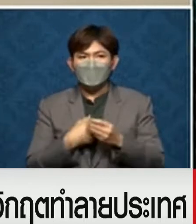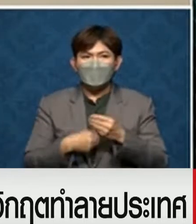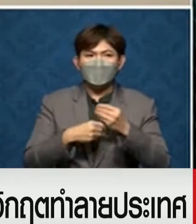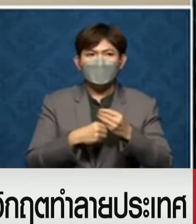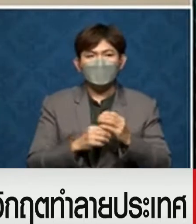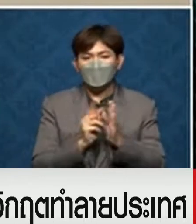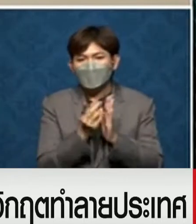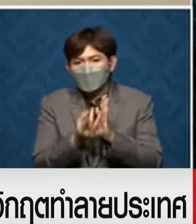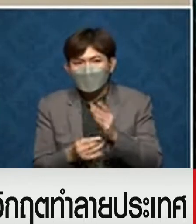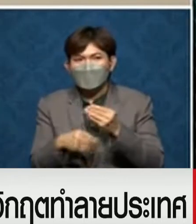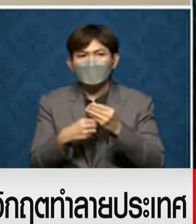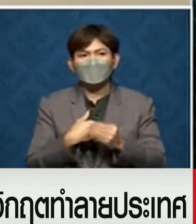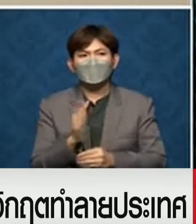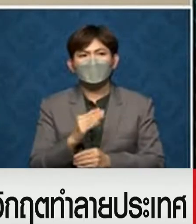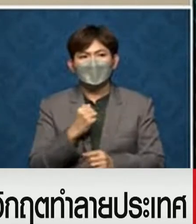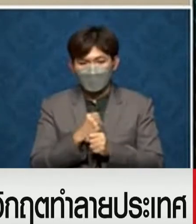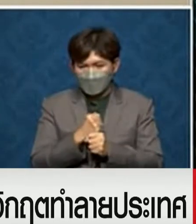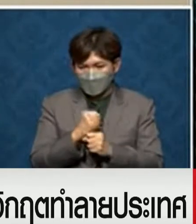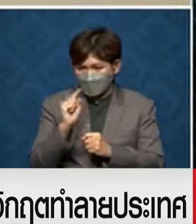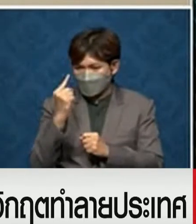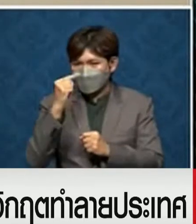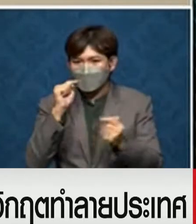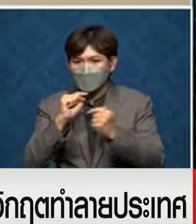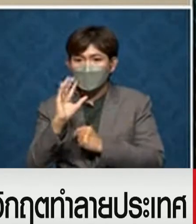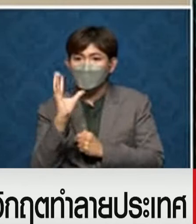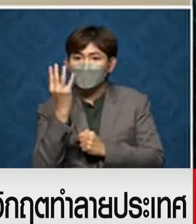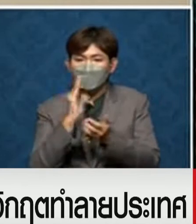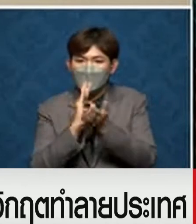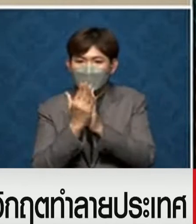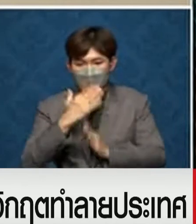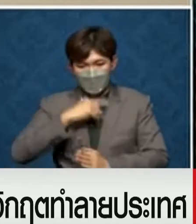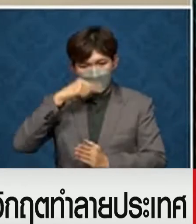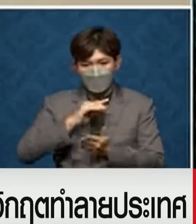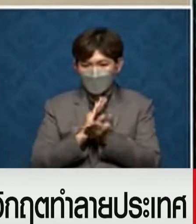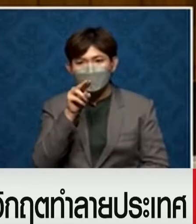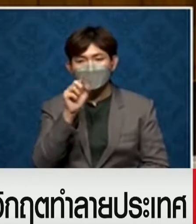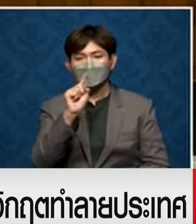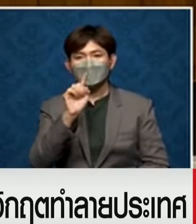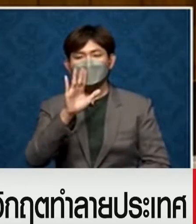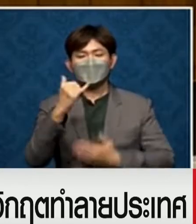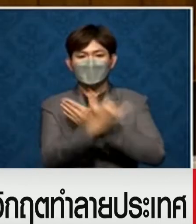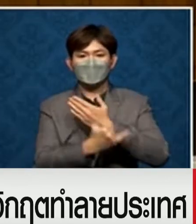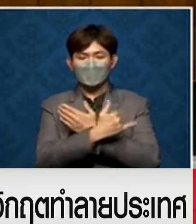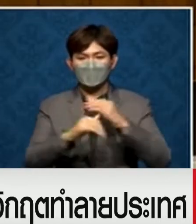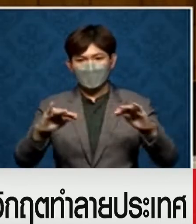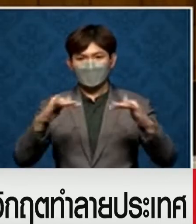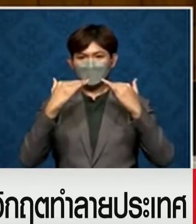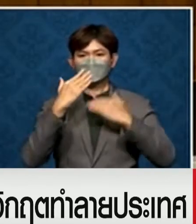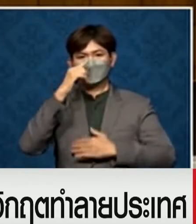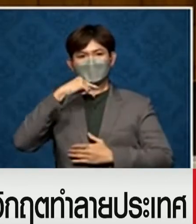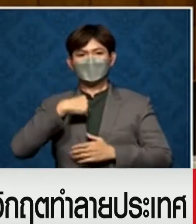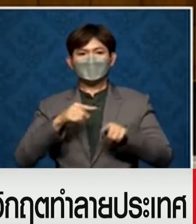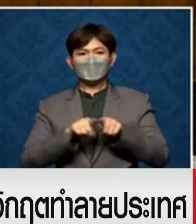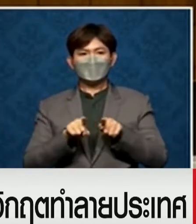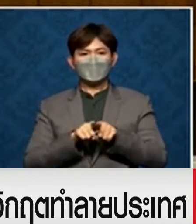บอกว่าไม่เคยเรียกใครไปที่บ้านไม่เคยมีแขกไปที่บ้าน 10กว่าปีแล้วไม่เคยไปเที่ยวไหนนอกเหนือจากไปทำงานกับทำเนียบรัฐบาลแต่ฟัง